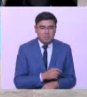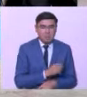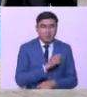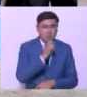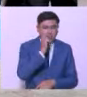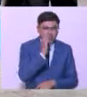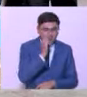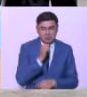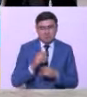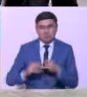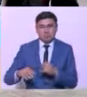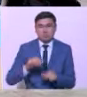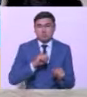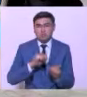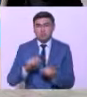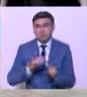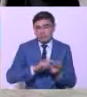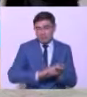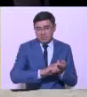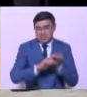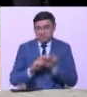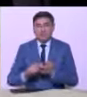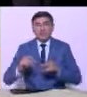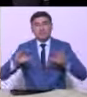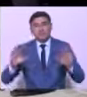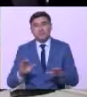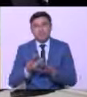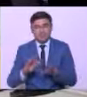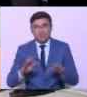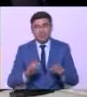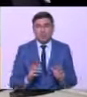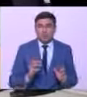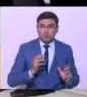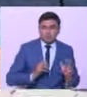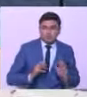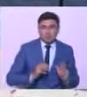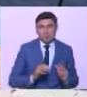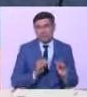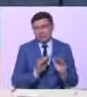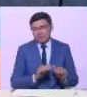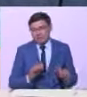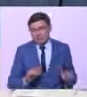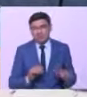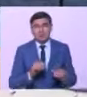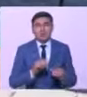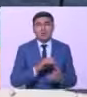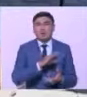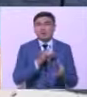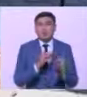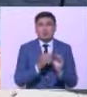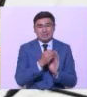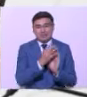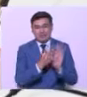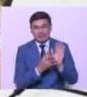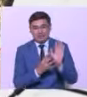артиста. Конкурс, в котором приняли участие воспитанники детского сада, учащиеся студенты, направлен на пробуждение патриотизма у молодежи. 19 победителей